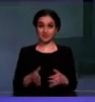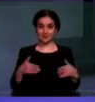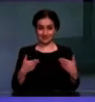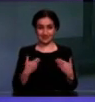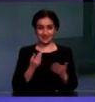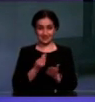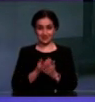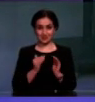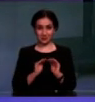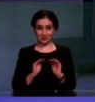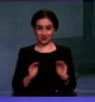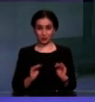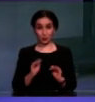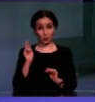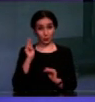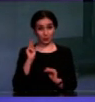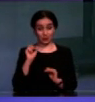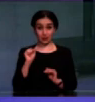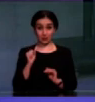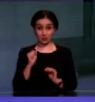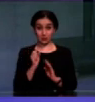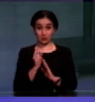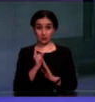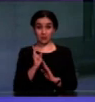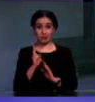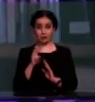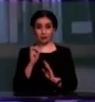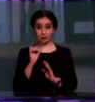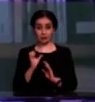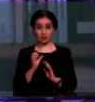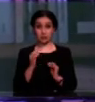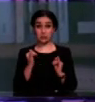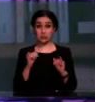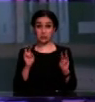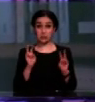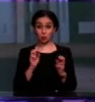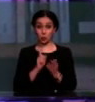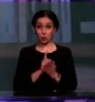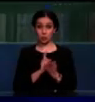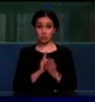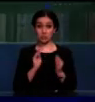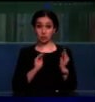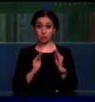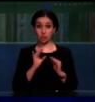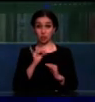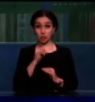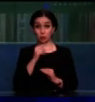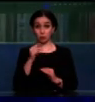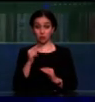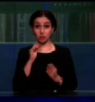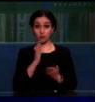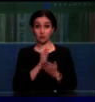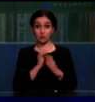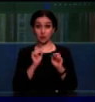Здравствуйте, дорогие ребята! Урок алгебры 11 класса. Тема урока – сложение и умножение